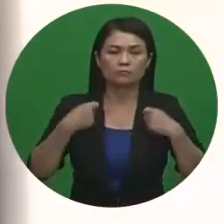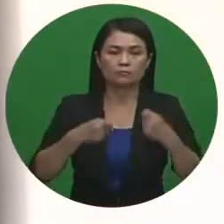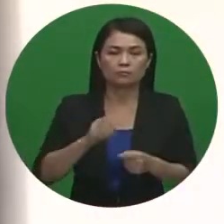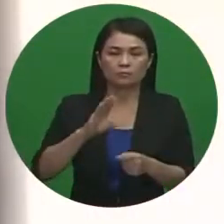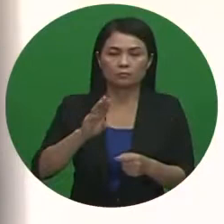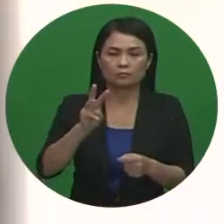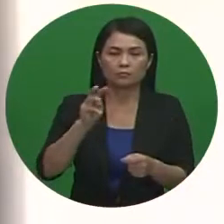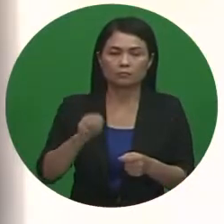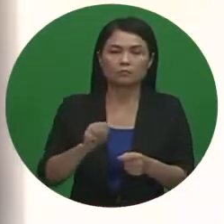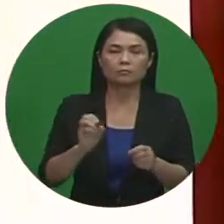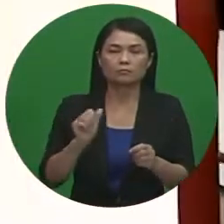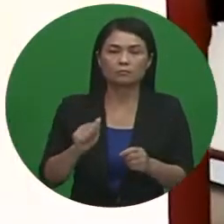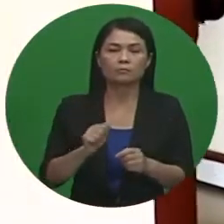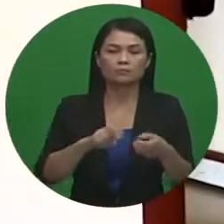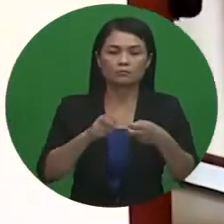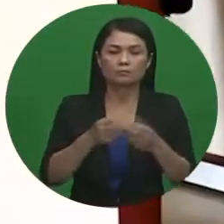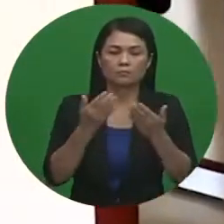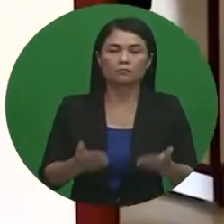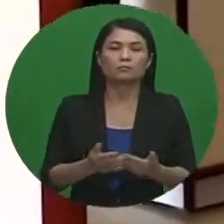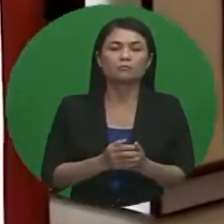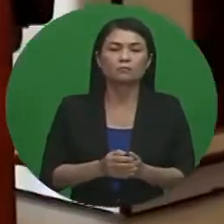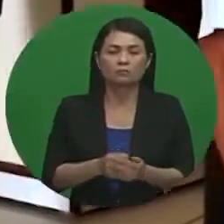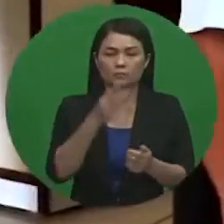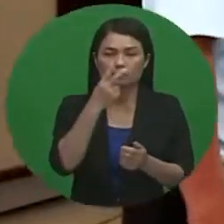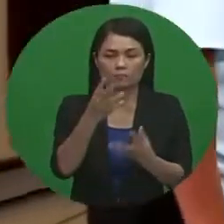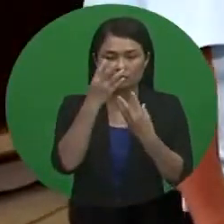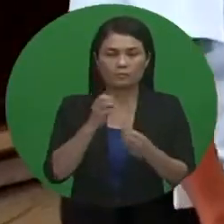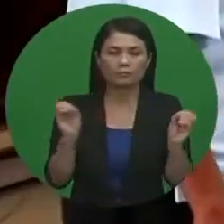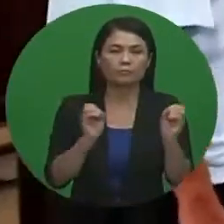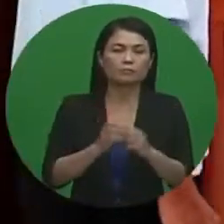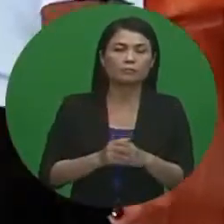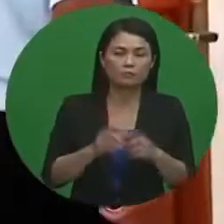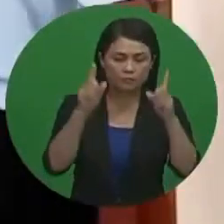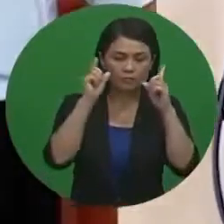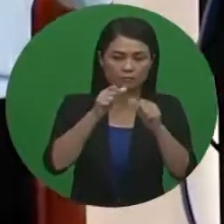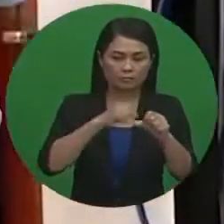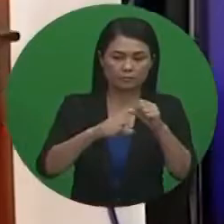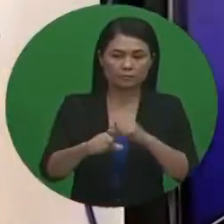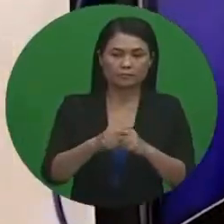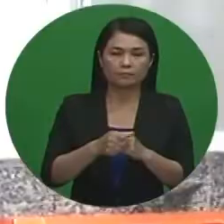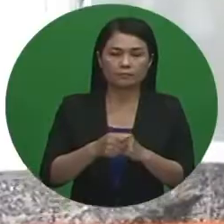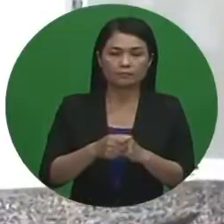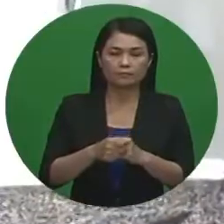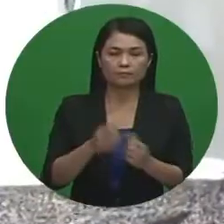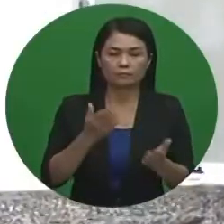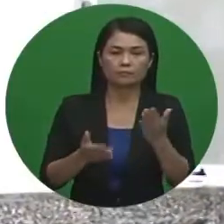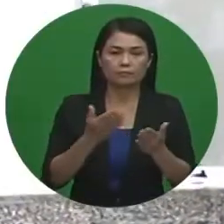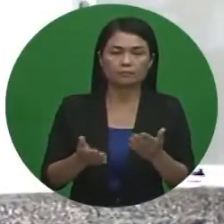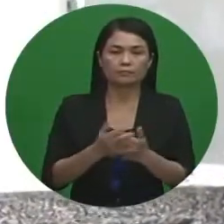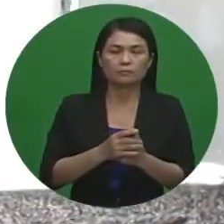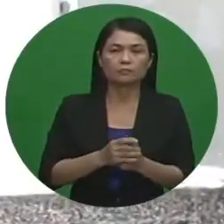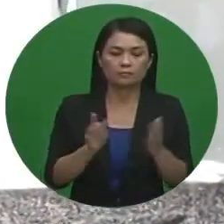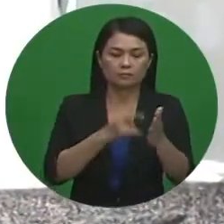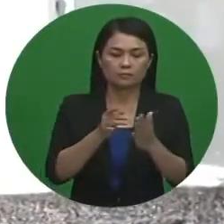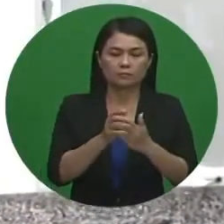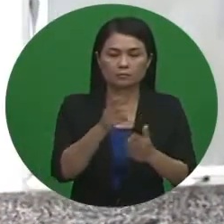-19នោះនៅមិនទាន់ចោទជាបញ្ហាអ្វីធ្ងន់ធ្ងរដែលគួរឲ្យបារម្ភនោះឡើយឯកឧត្តមបានបន្តទៀតថាតែទោះបីជាយ៉ាងណាក្តីរាជ